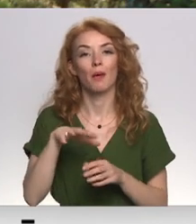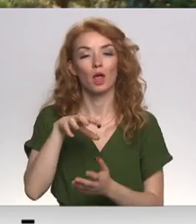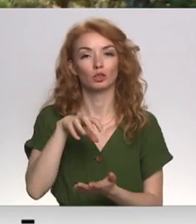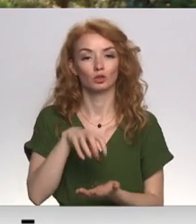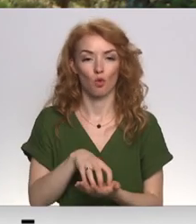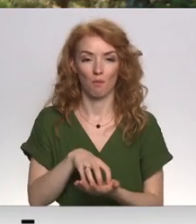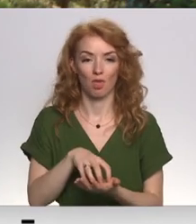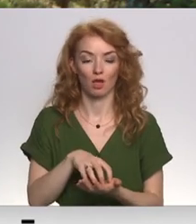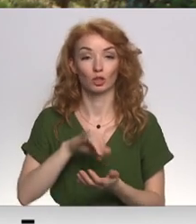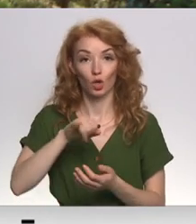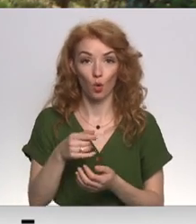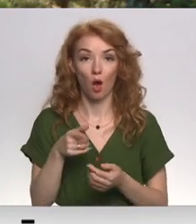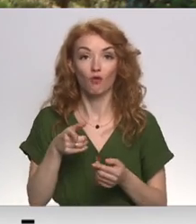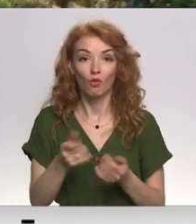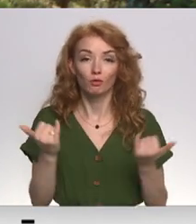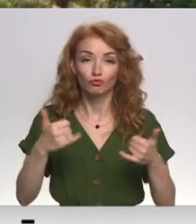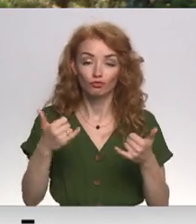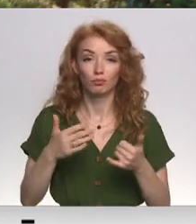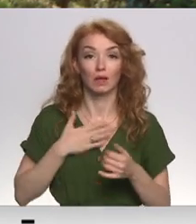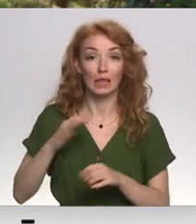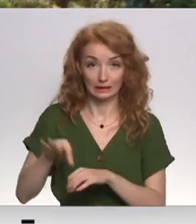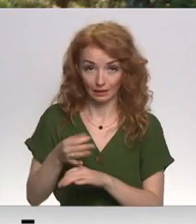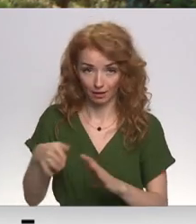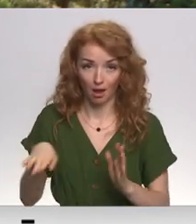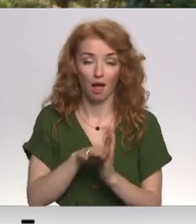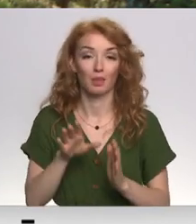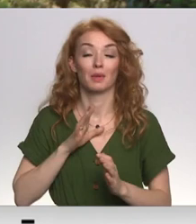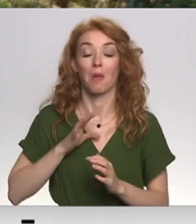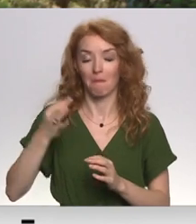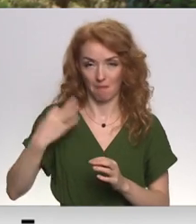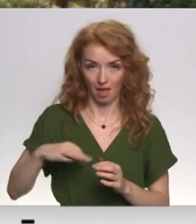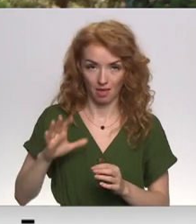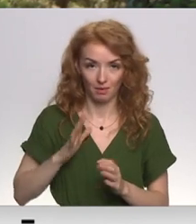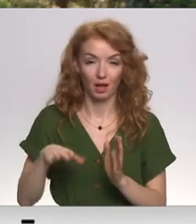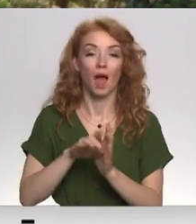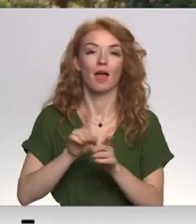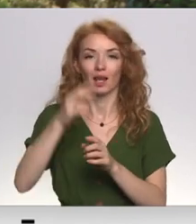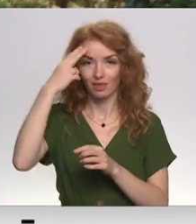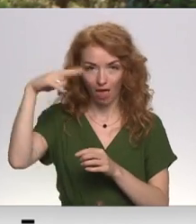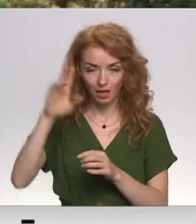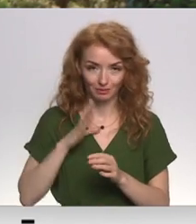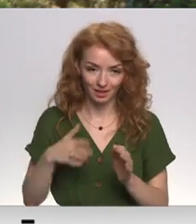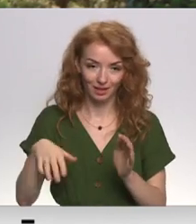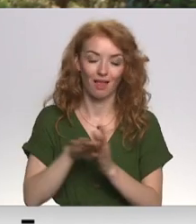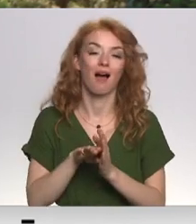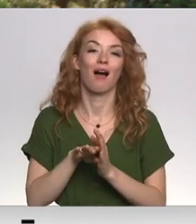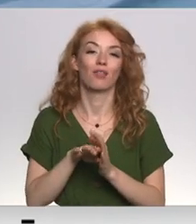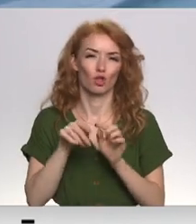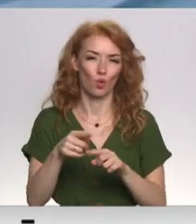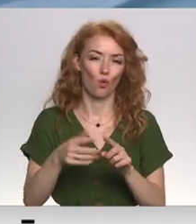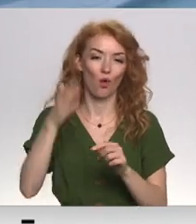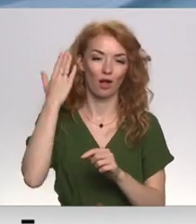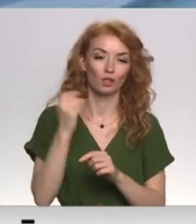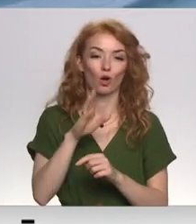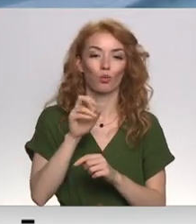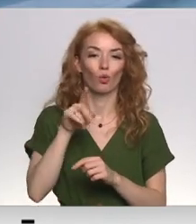burtu liešanas piedalīs gan sieva, gan meita, gan dēls. Tādā laikā, jo burti